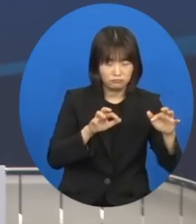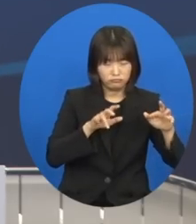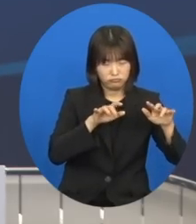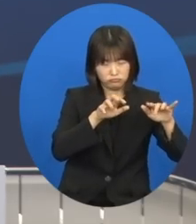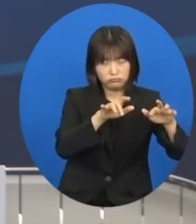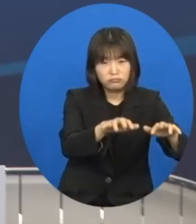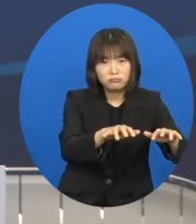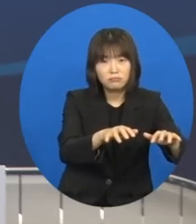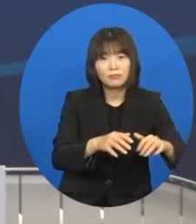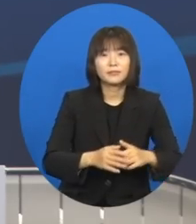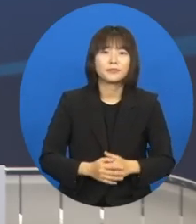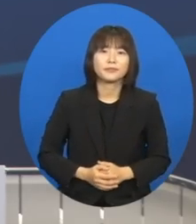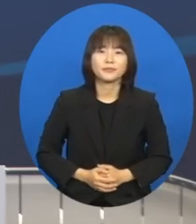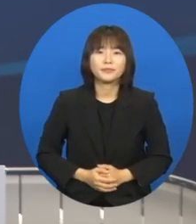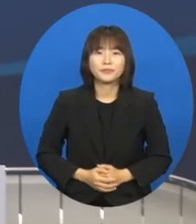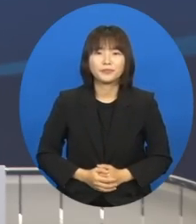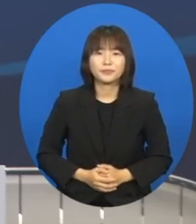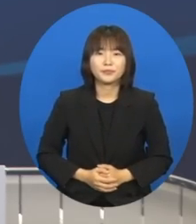몰려왔어요.